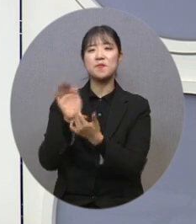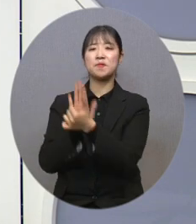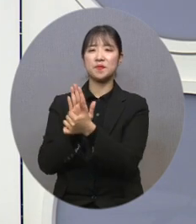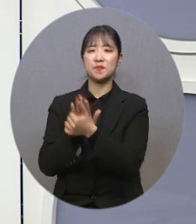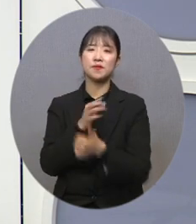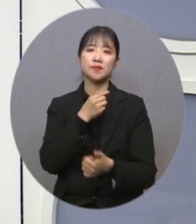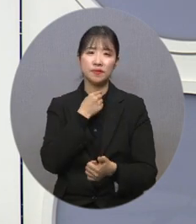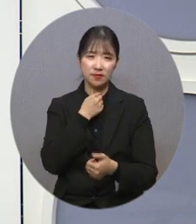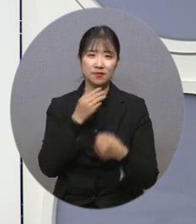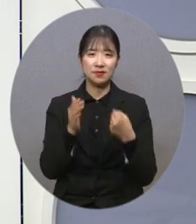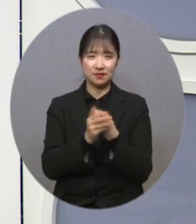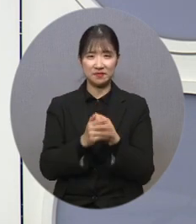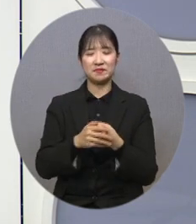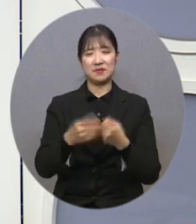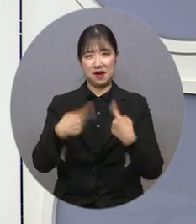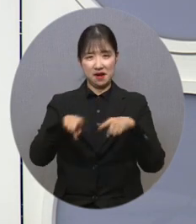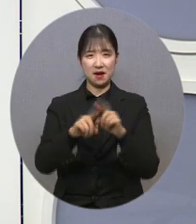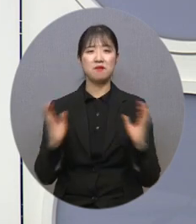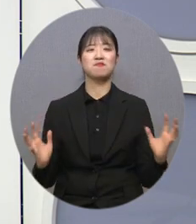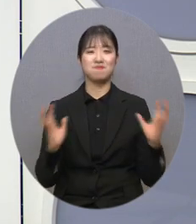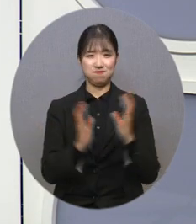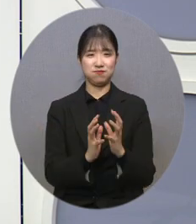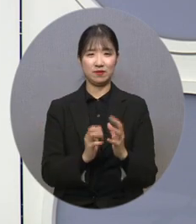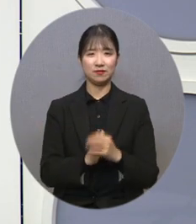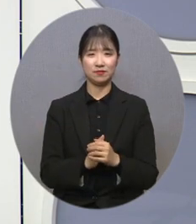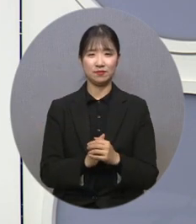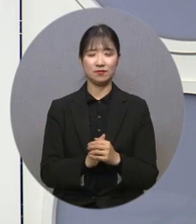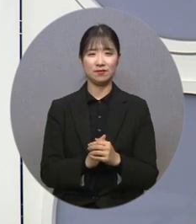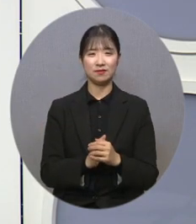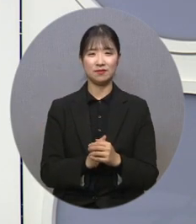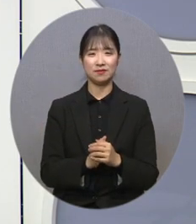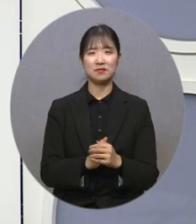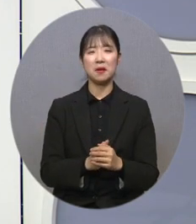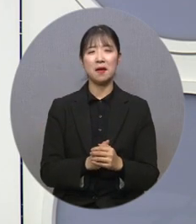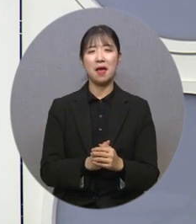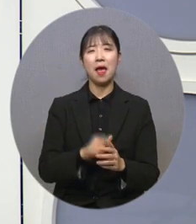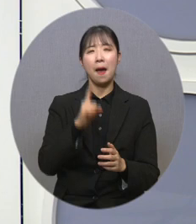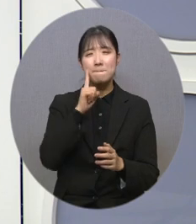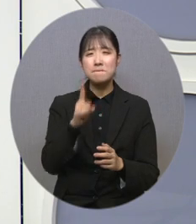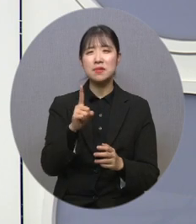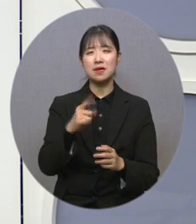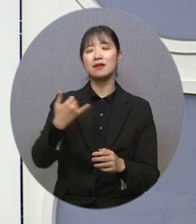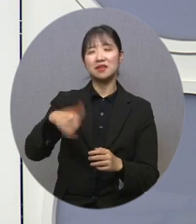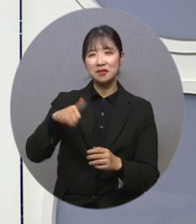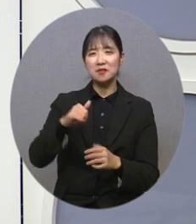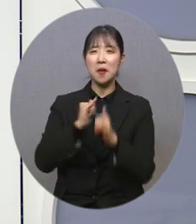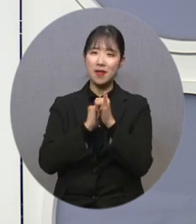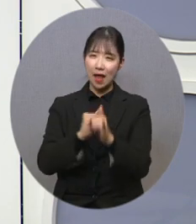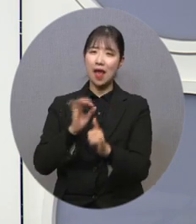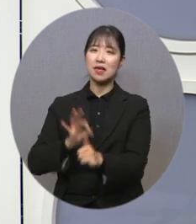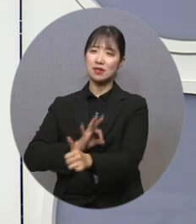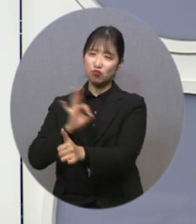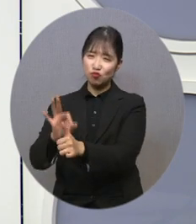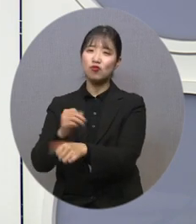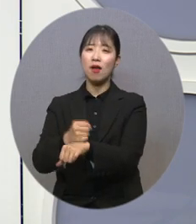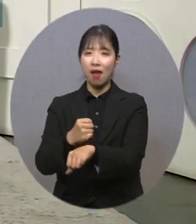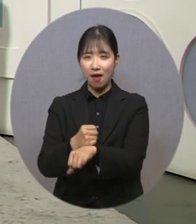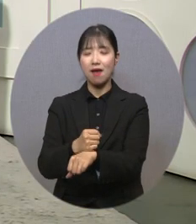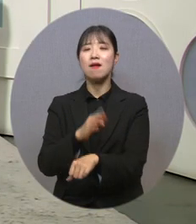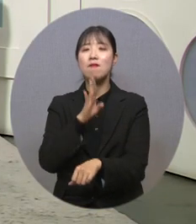그래서 이제 우리가 다시 뭉쳤는데 뭐 일발성으로 뭐 자녀에게 장학금 주고 이런 것도